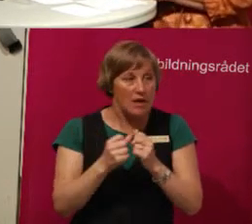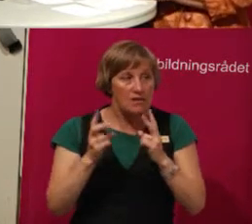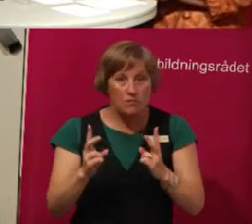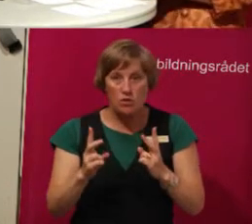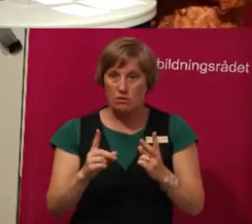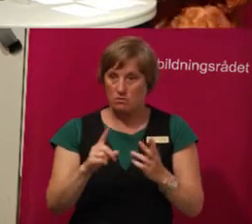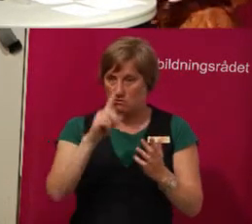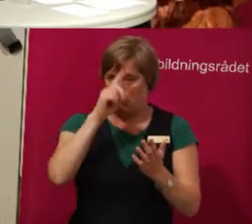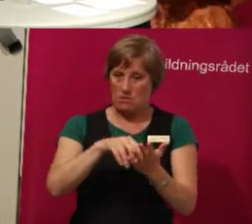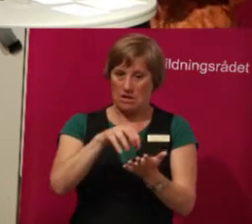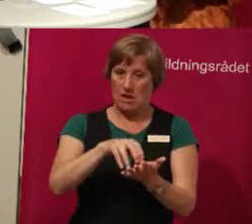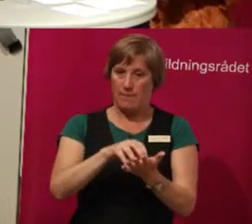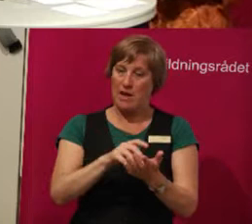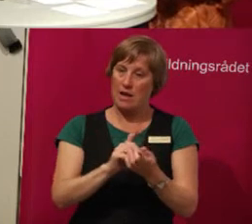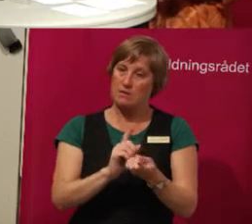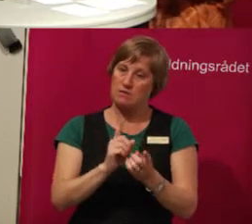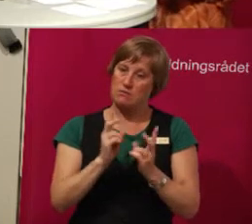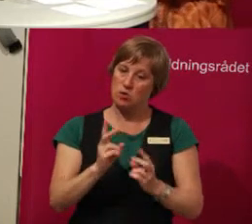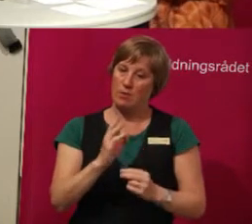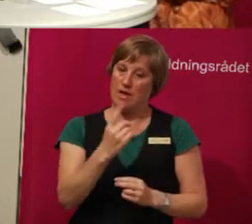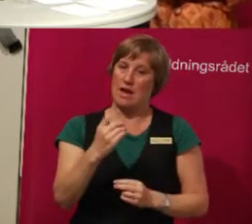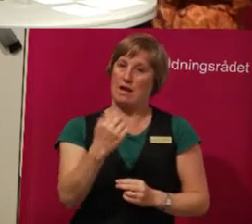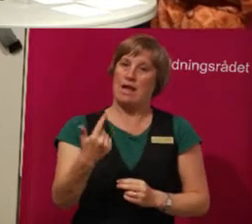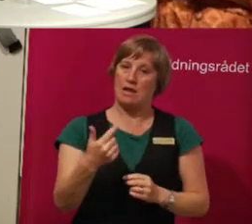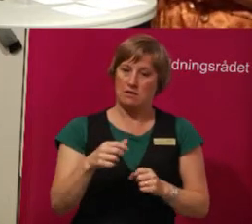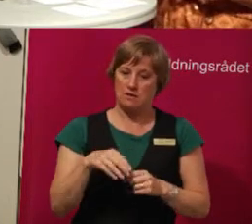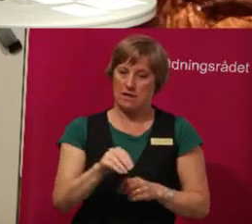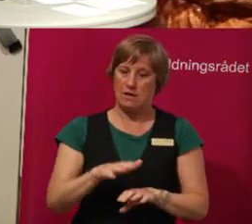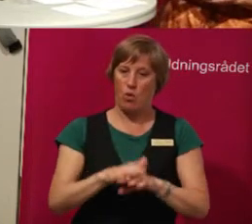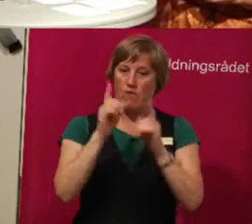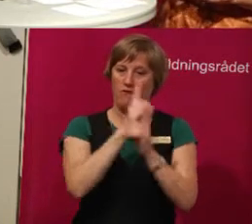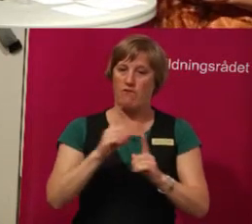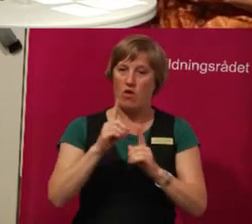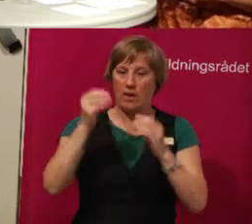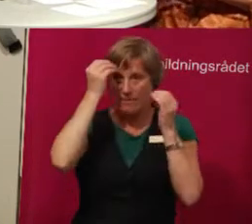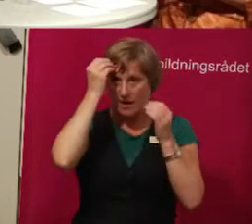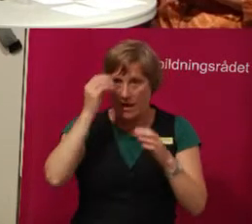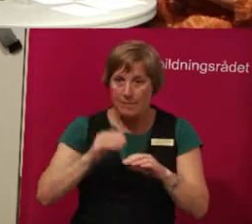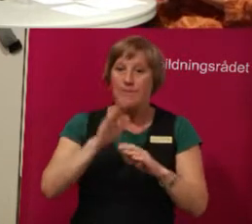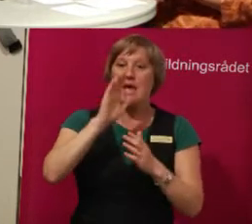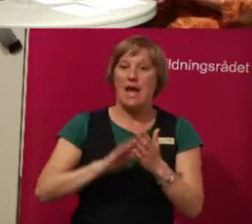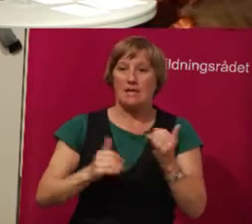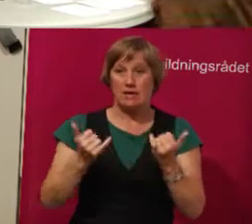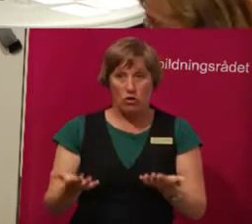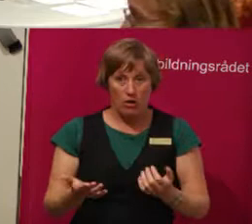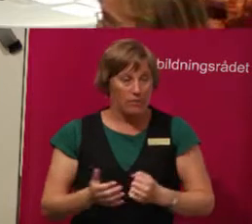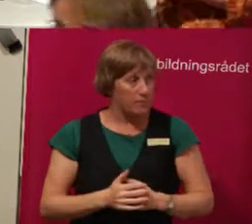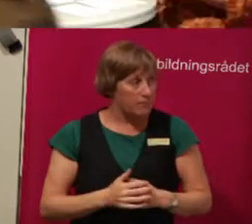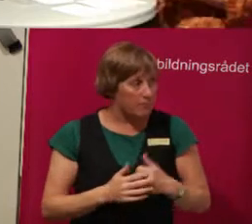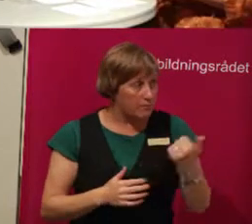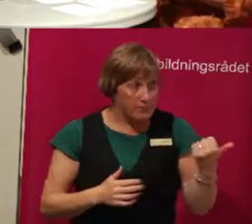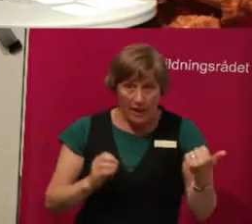samhällets skull som helhet. Satsa på folkbildningen mycket, mycket mer än vad vi gör idag. Är det en politisk